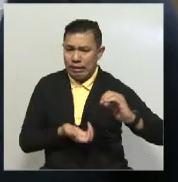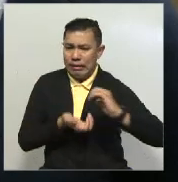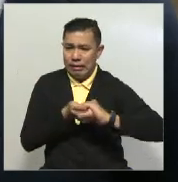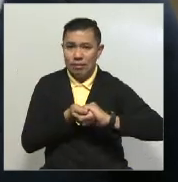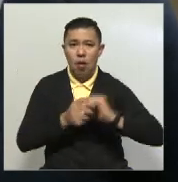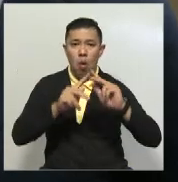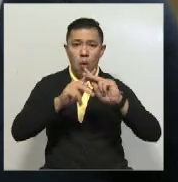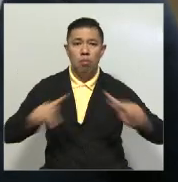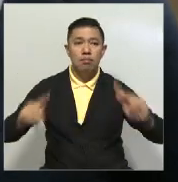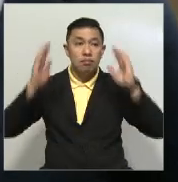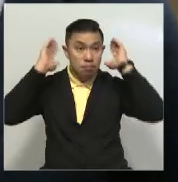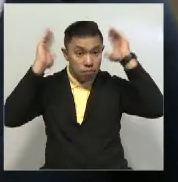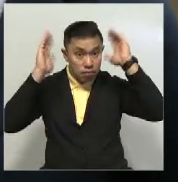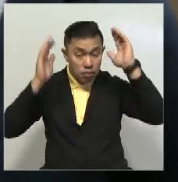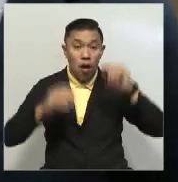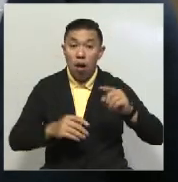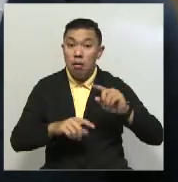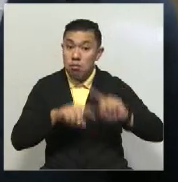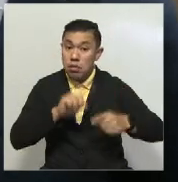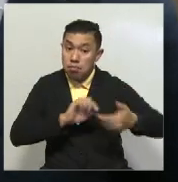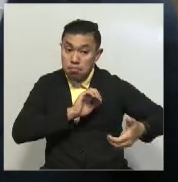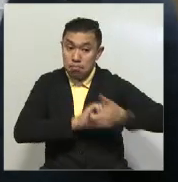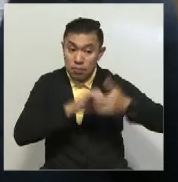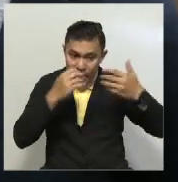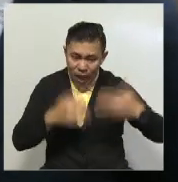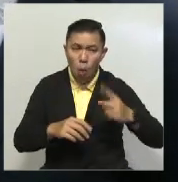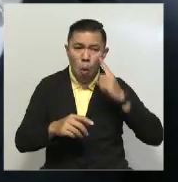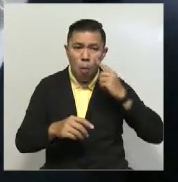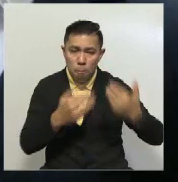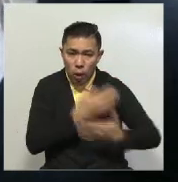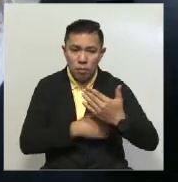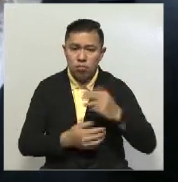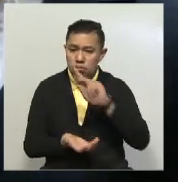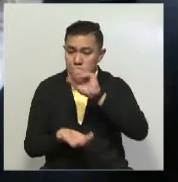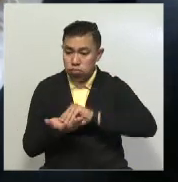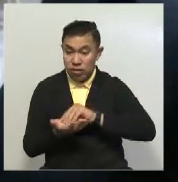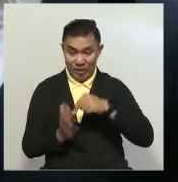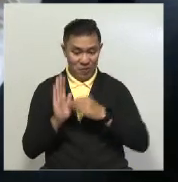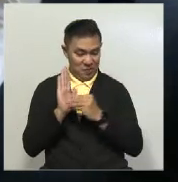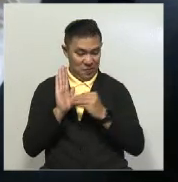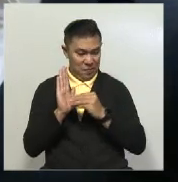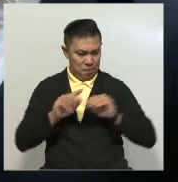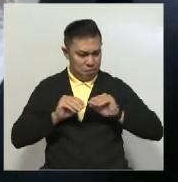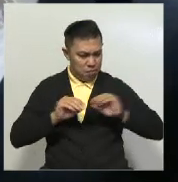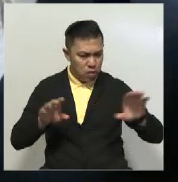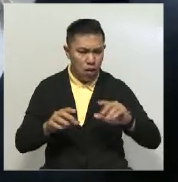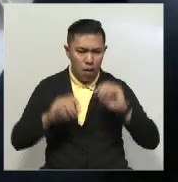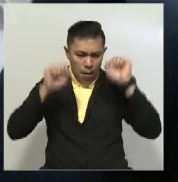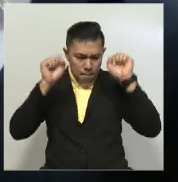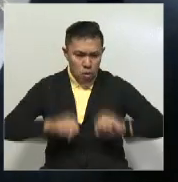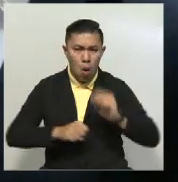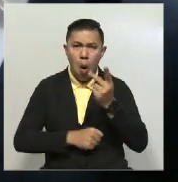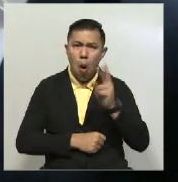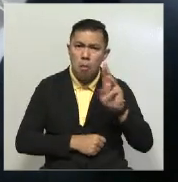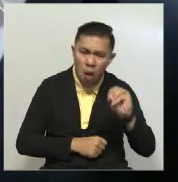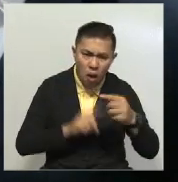กรมประชาสัมพันธ์เมื่อเป็นพันธมิตรกันแล้วเราก็จะมีช่องทางส่งข้อมูลจากส่วนกลางจะเป็นมติคณะรัฐมน